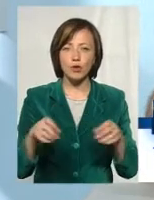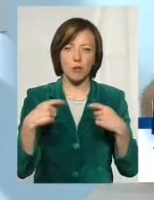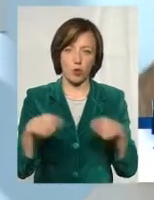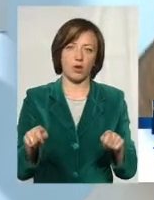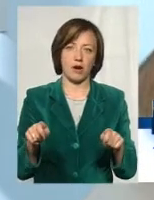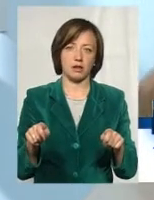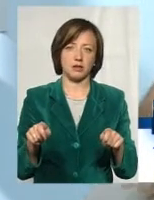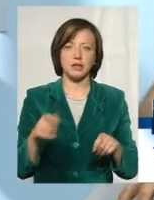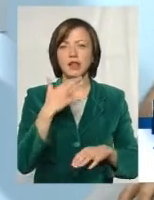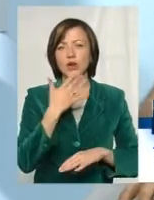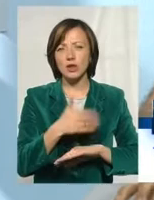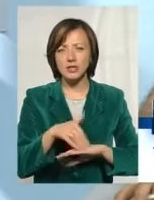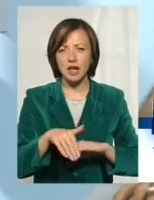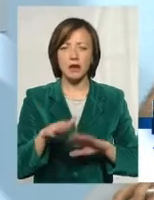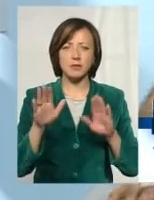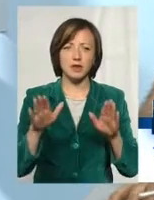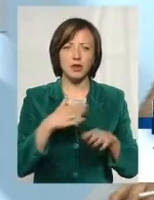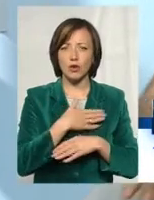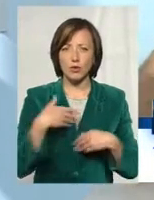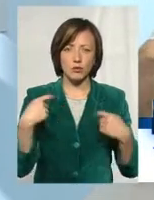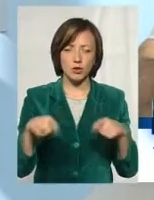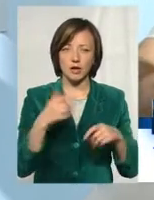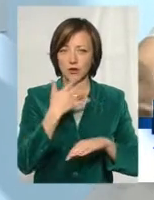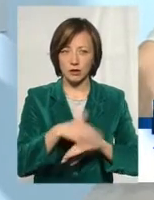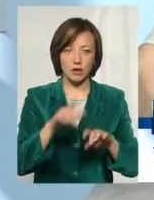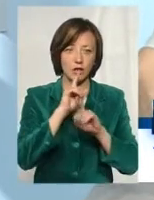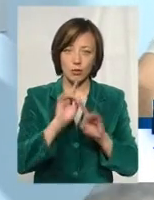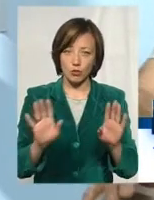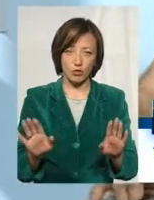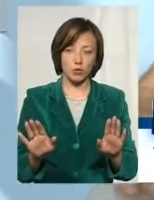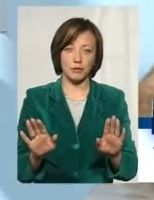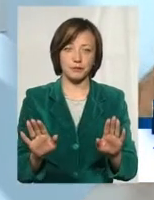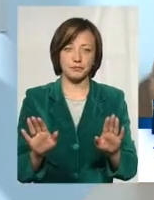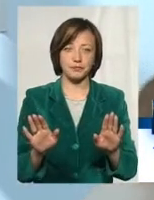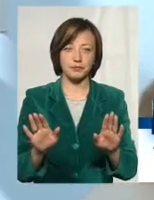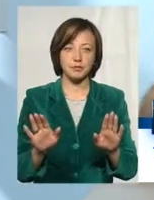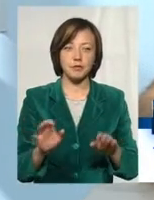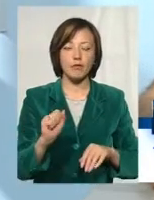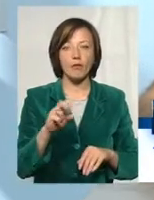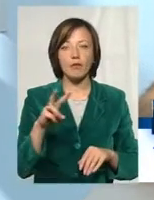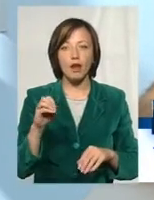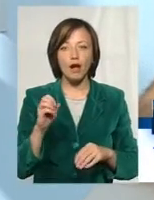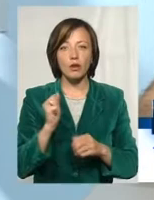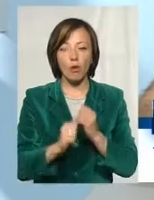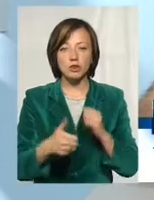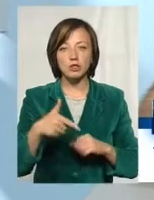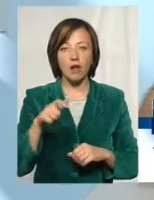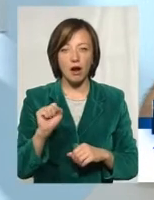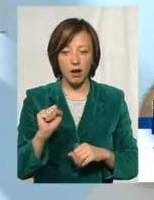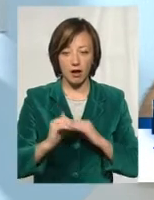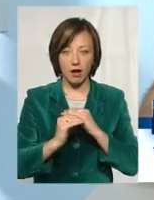продали іноземцям, не хочете продавати іноземцям, ми не будемо продавати іноземцям. Але кожний гектар